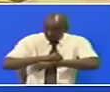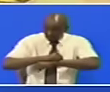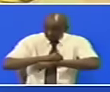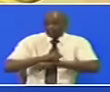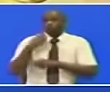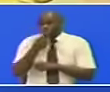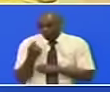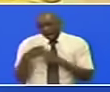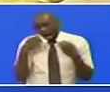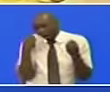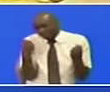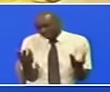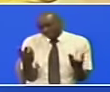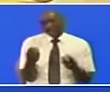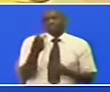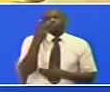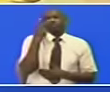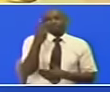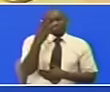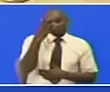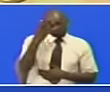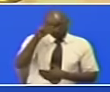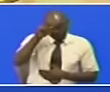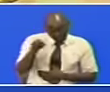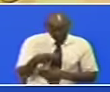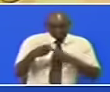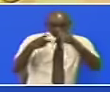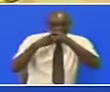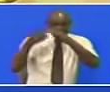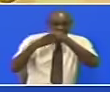ni takriban wanafunzi